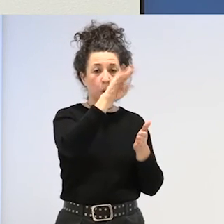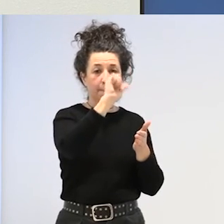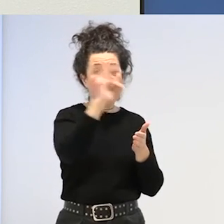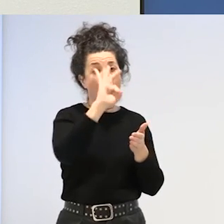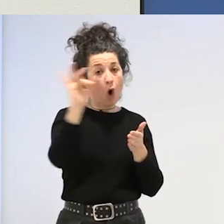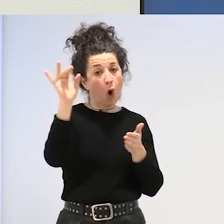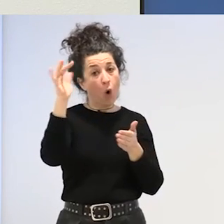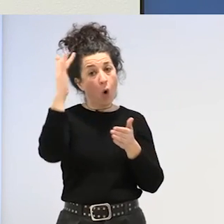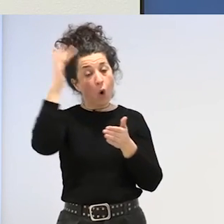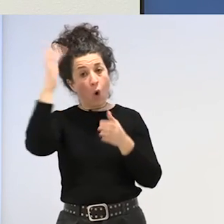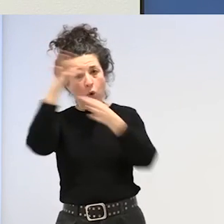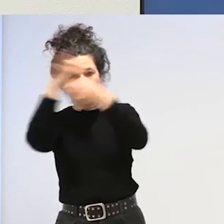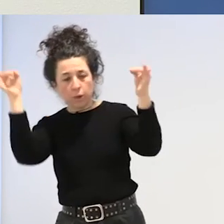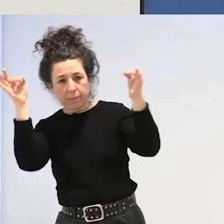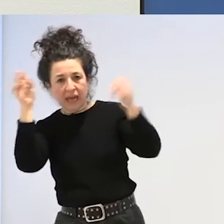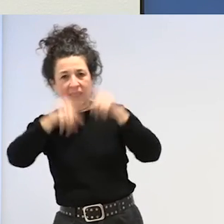Ui!